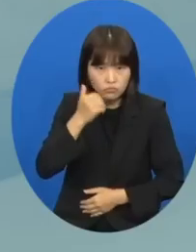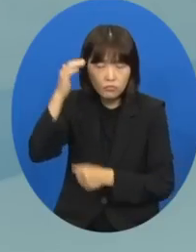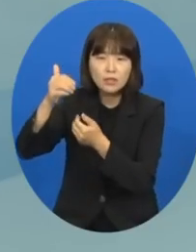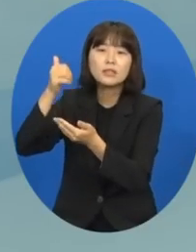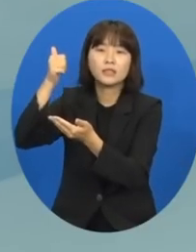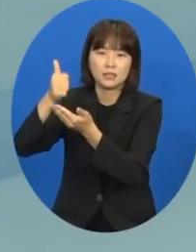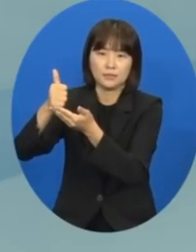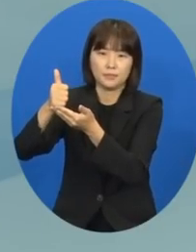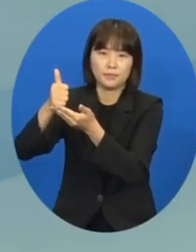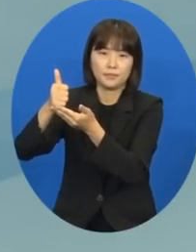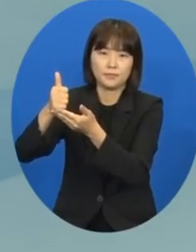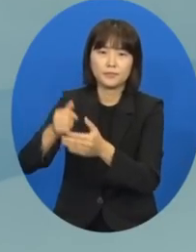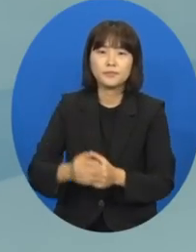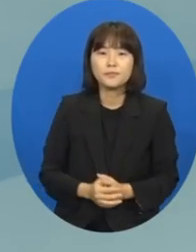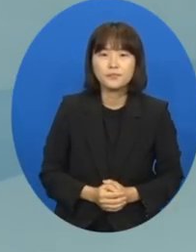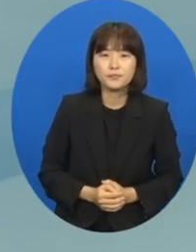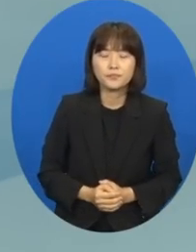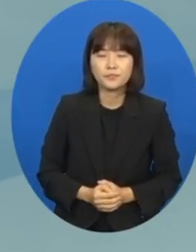하나님이다라고 지목을 하고 있습니다.